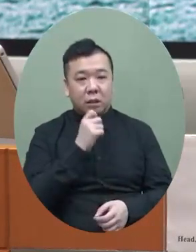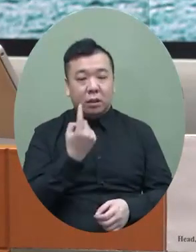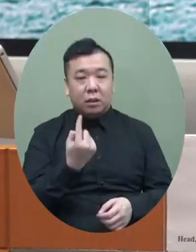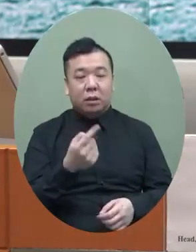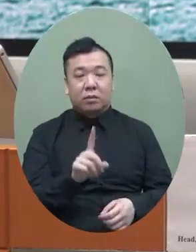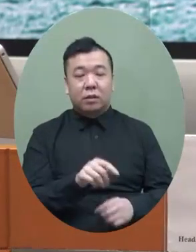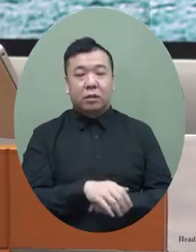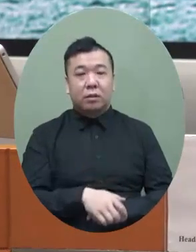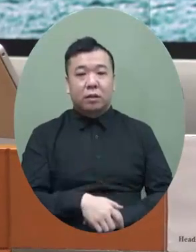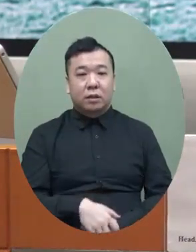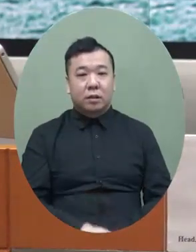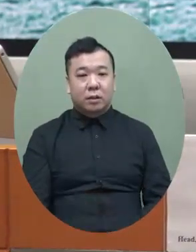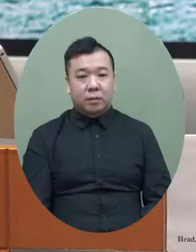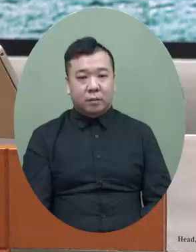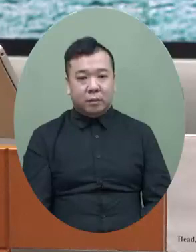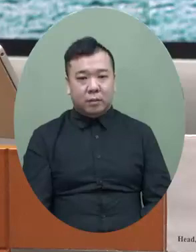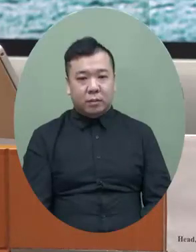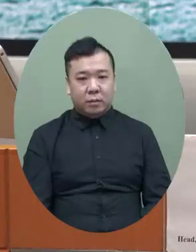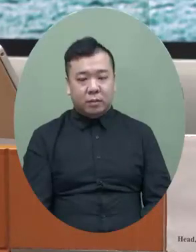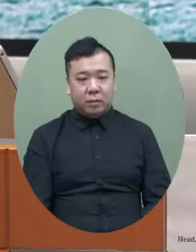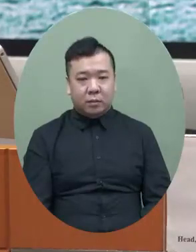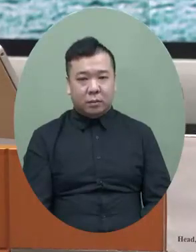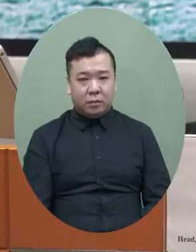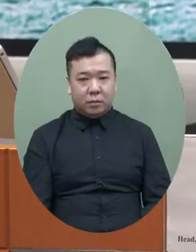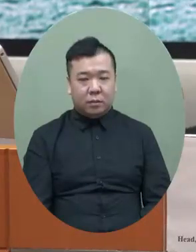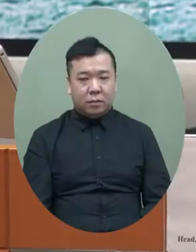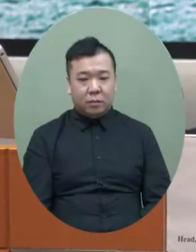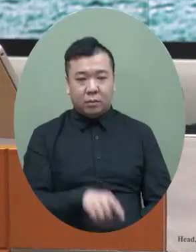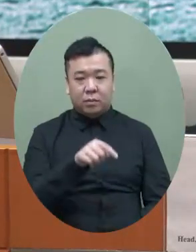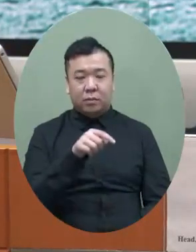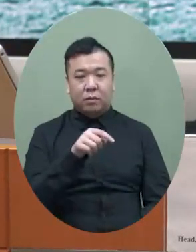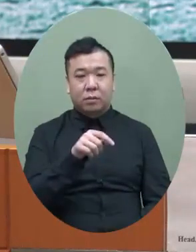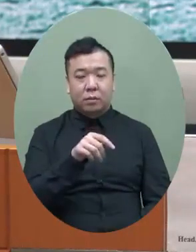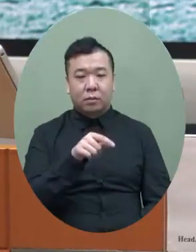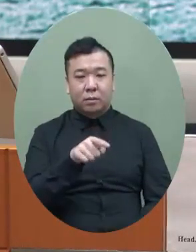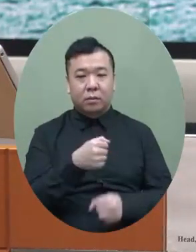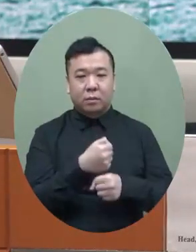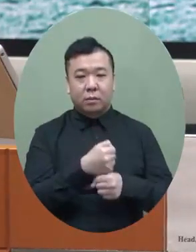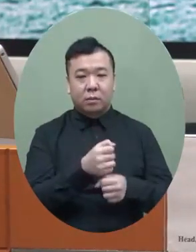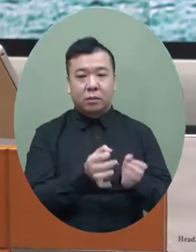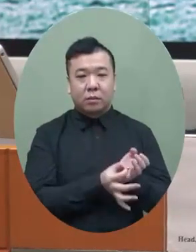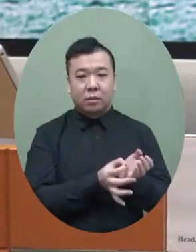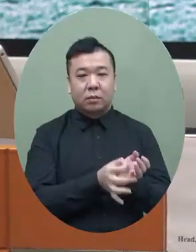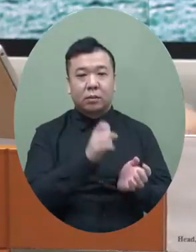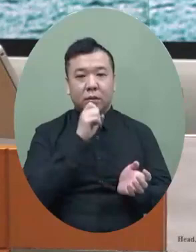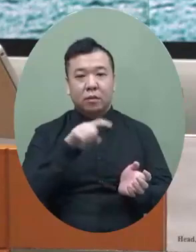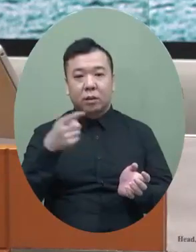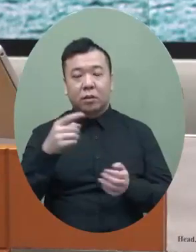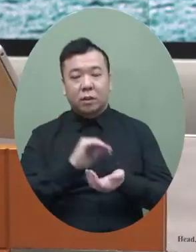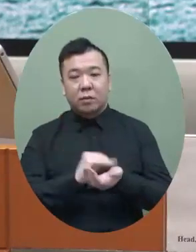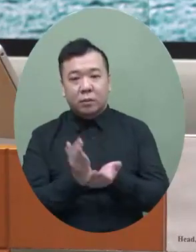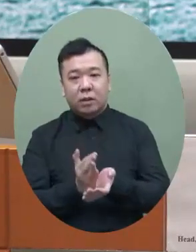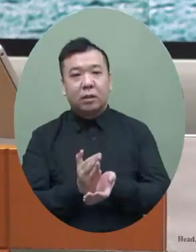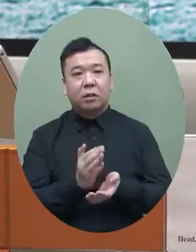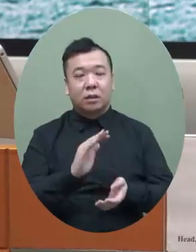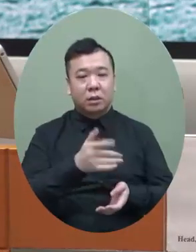咧就好似喺個居住工作嘅地點，可能有第二啲個案。咁